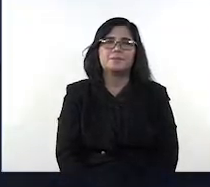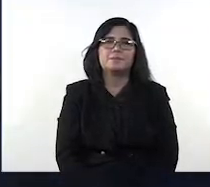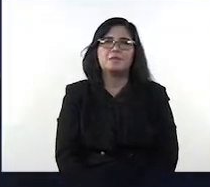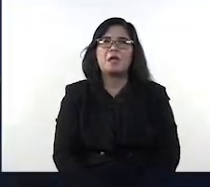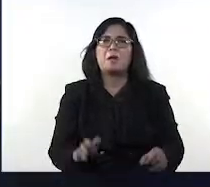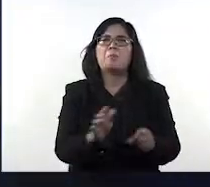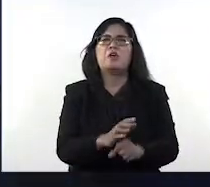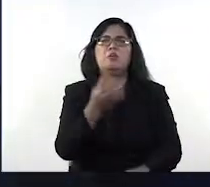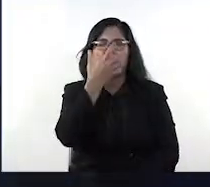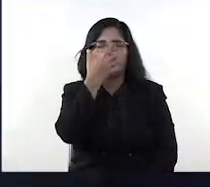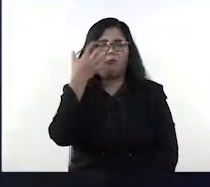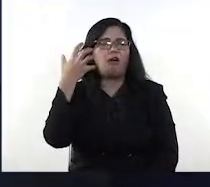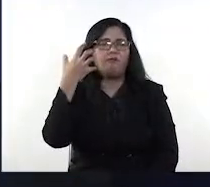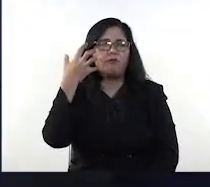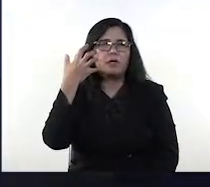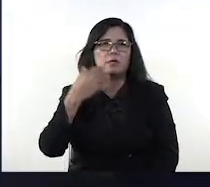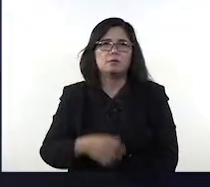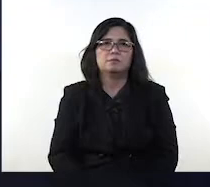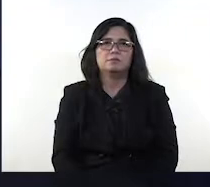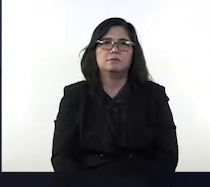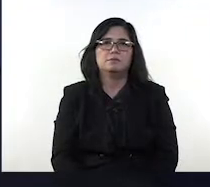Hai tahu dengan kemunafikan prostat